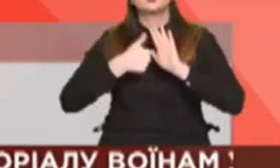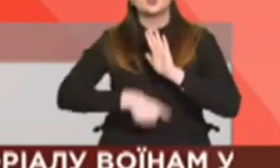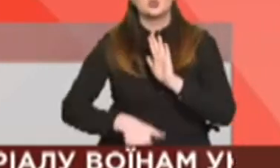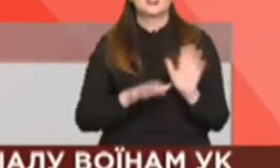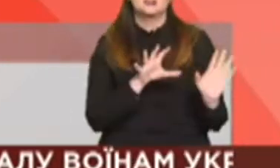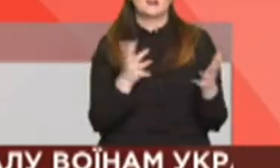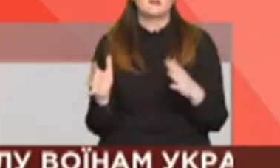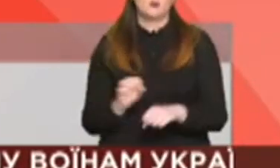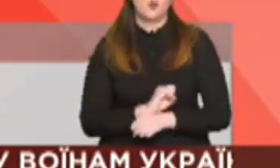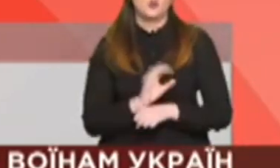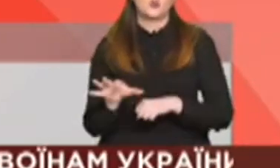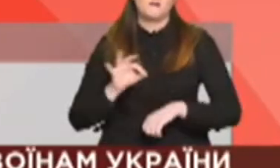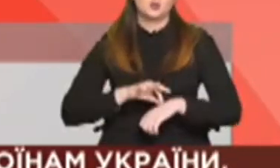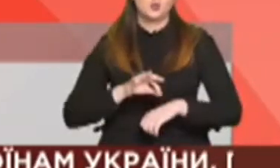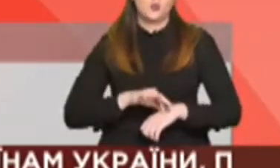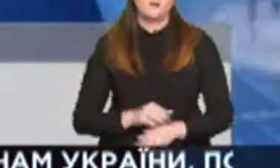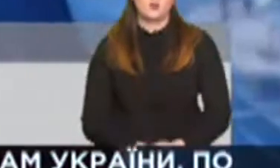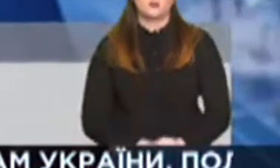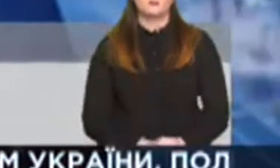1 262 860 випадків коронавірусної хвороби.